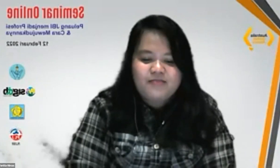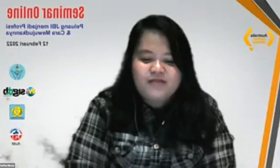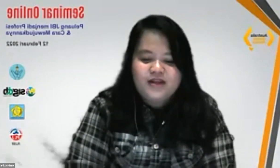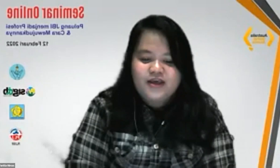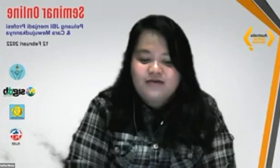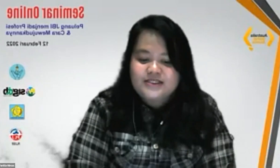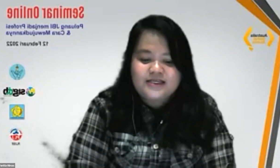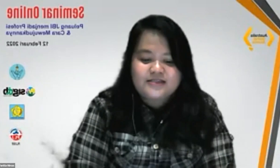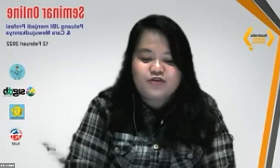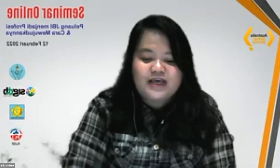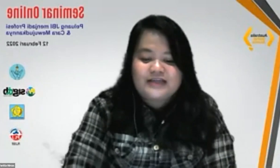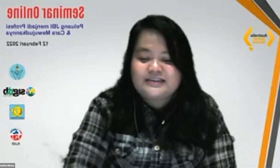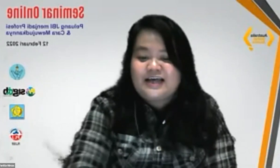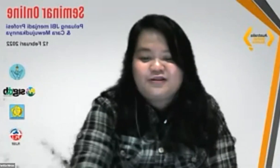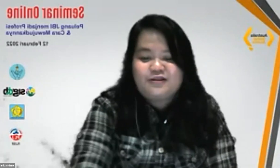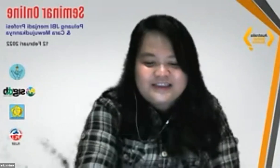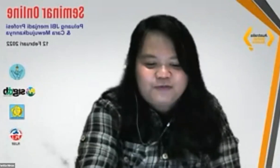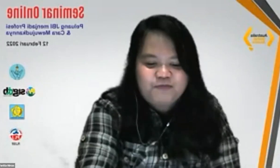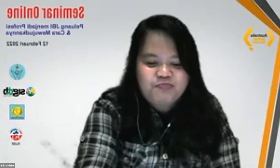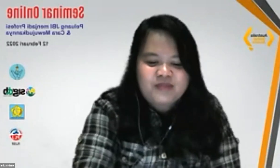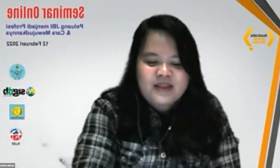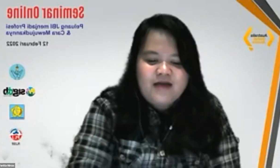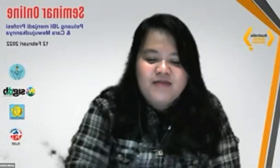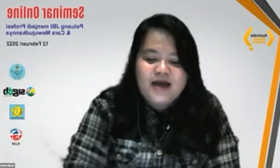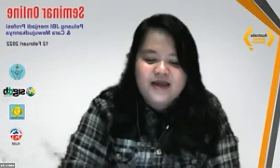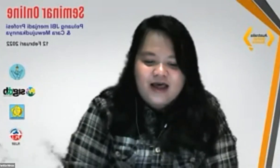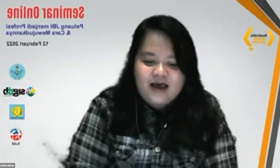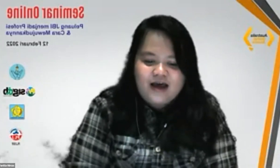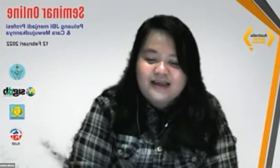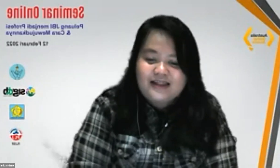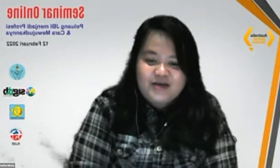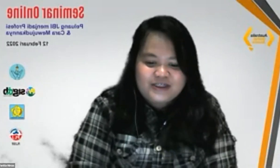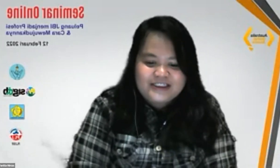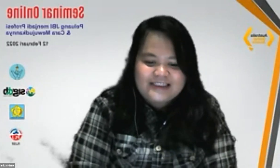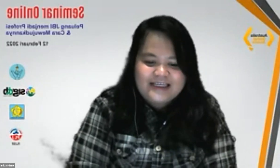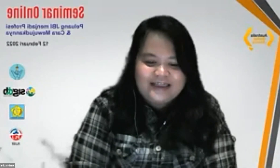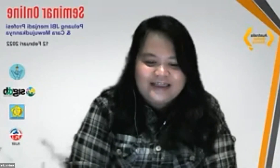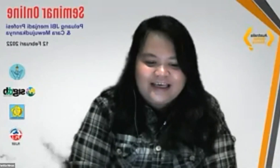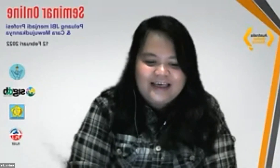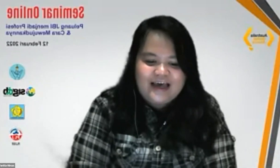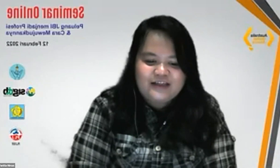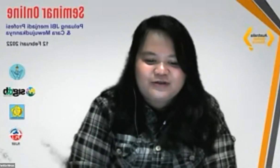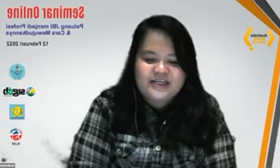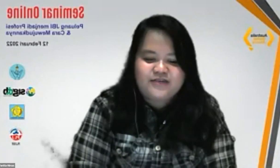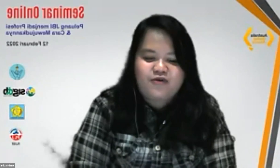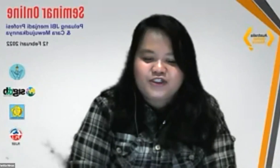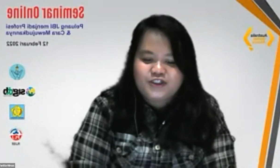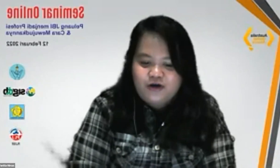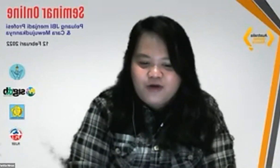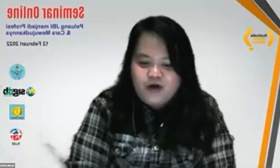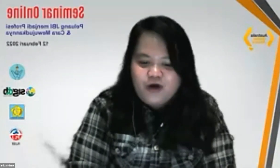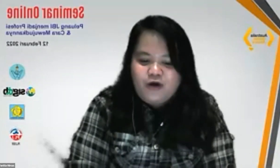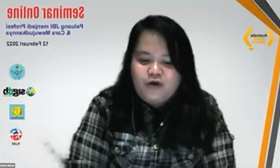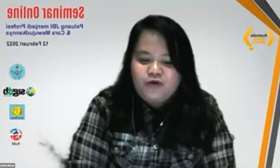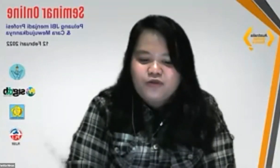beliau yang tidak bisa saya Sebutkan satu persatu Baiklah kita langsung ke seksi inti yaitu sesi workshop